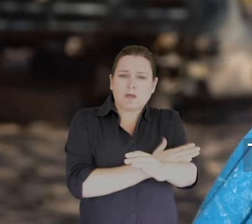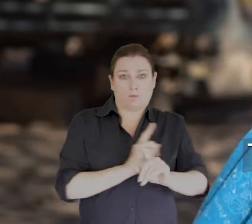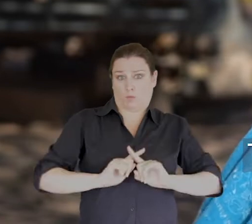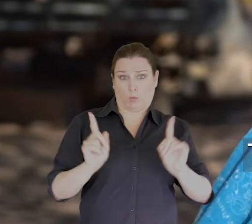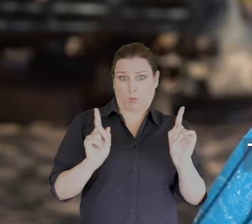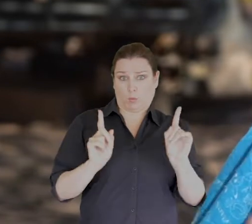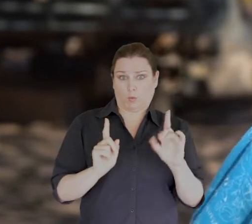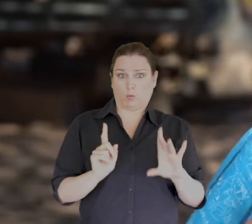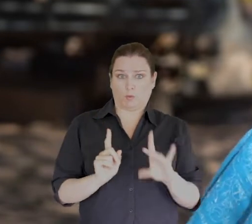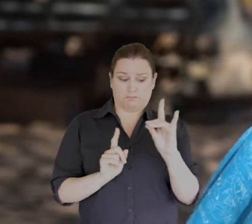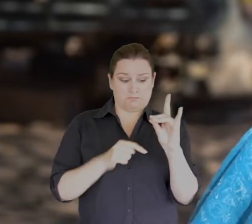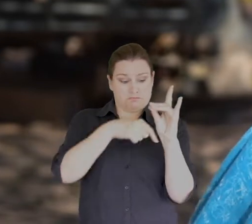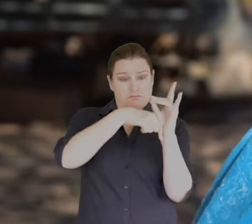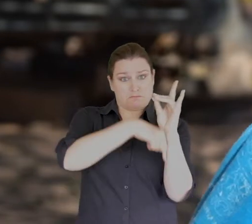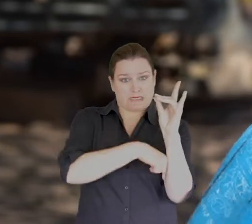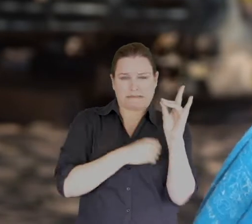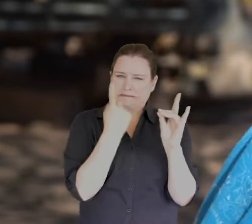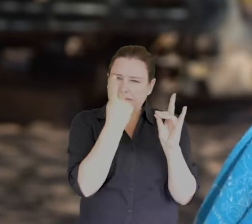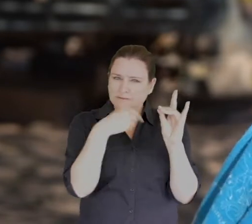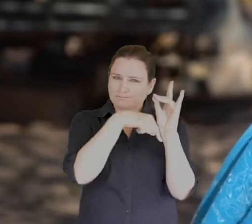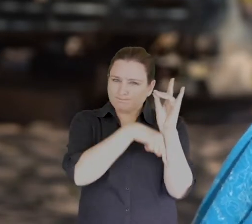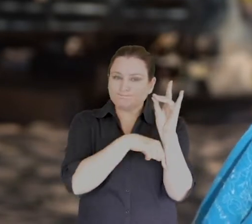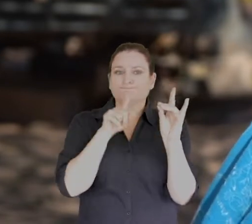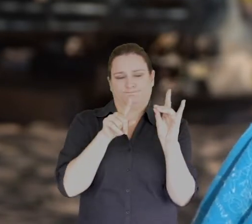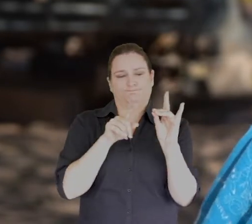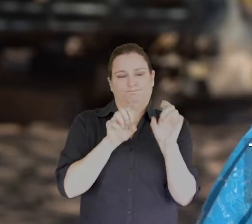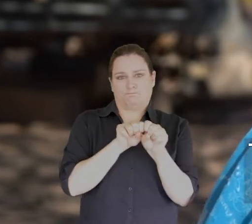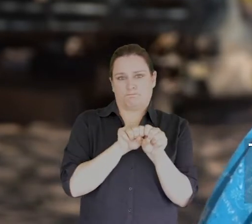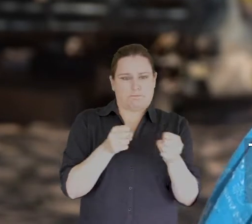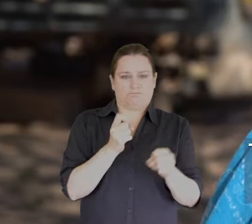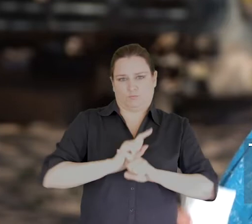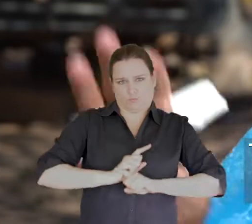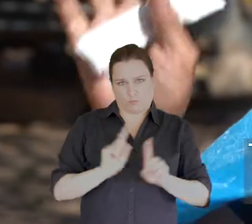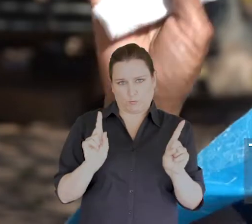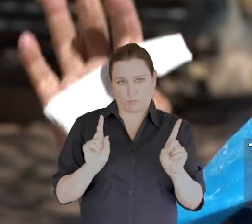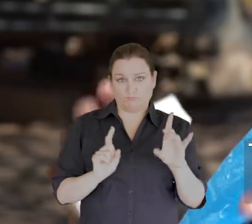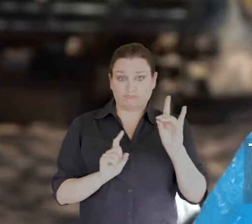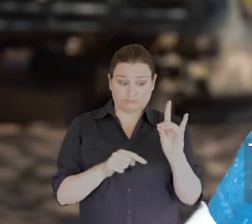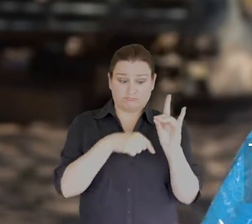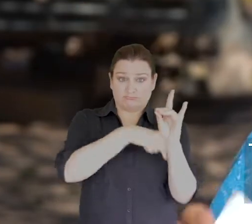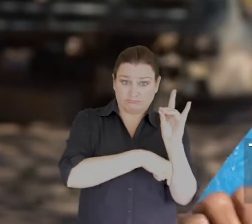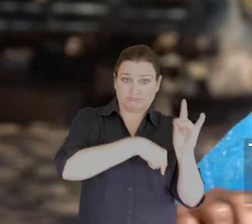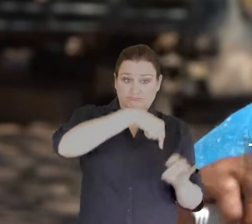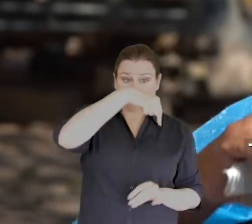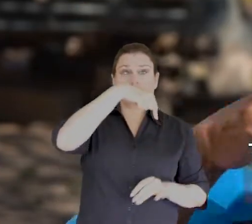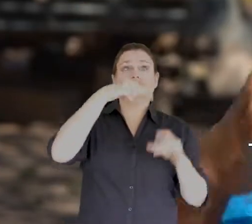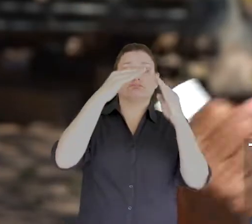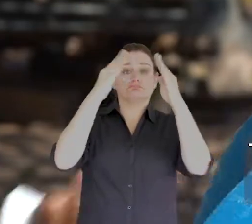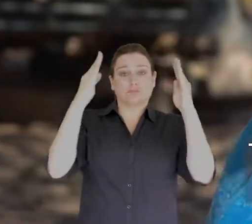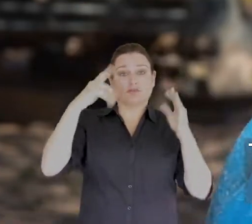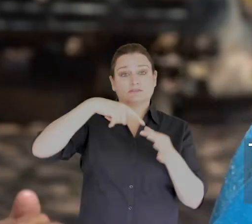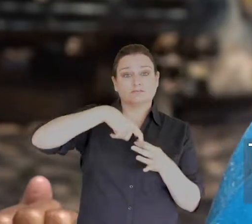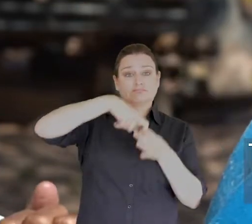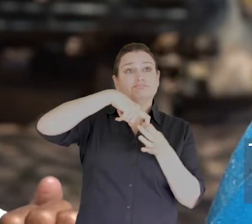dier gesneden het. Een been, wat is die? Dier gebreken het. Daar het been in die huis gestaan. Tot laat hij